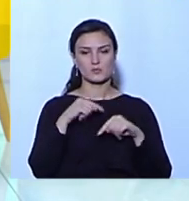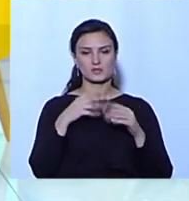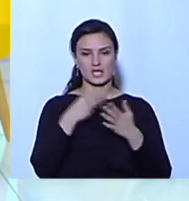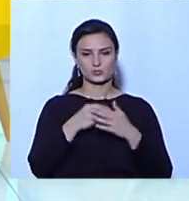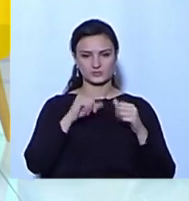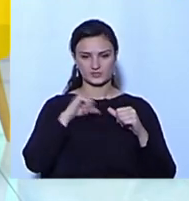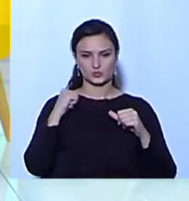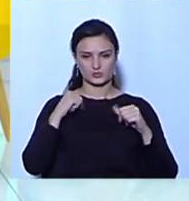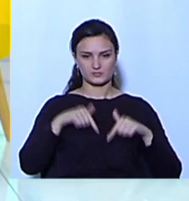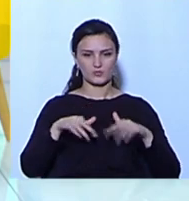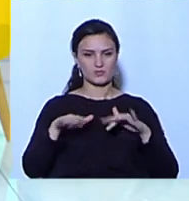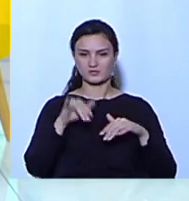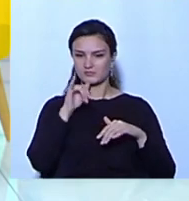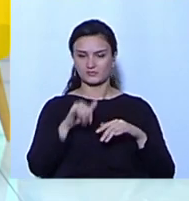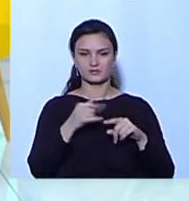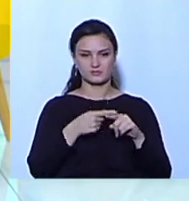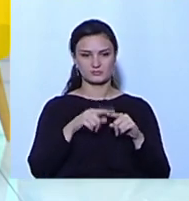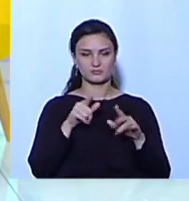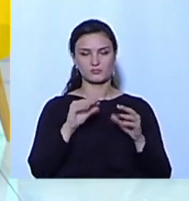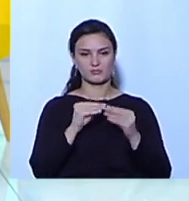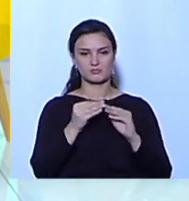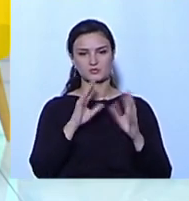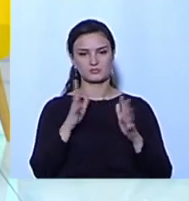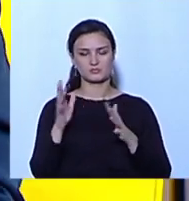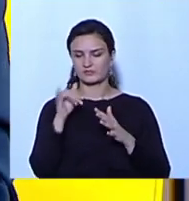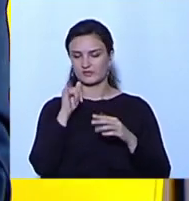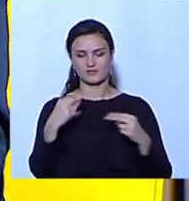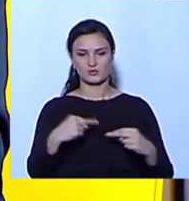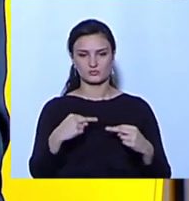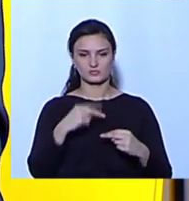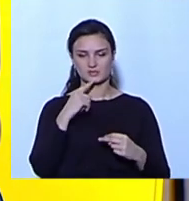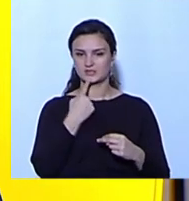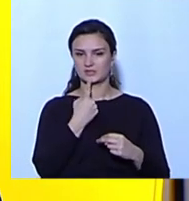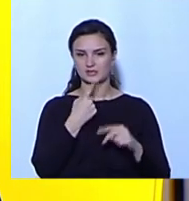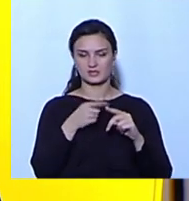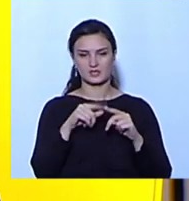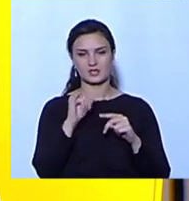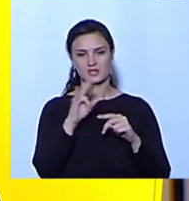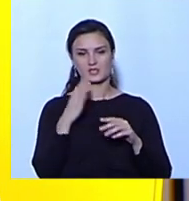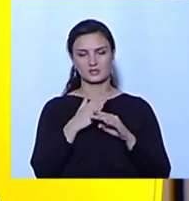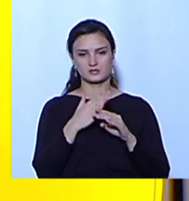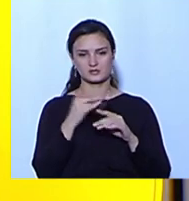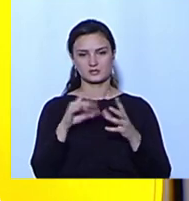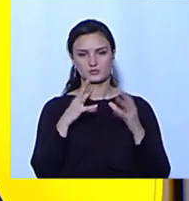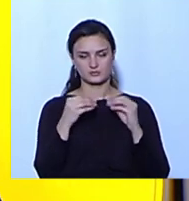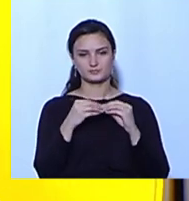შესაძლებლობას და უკვე ამ პრობლემების შემთხვევაში ჩვენ სფინქტერს ვერ ვაკონტროლებთ. ან ვერ ვაკონტროლებთ და ან კიდე არის რომ ის